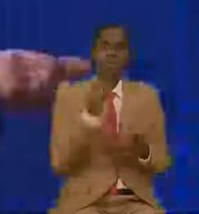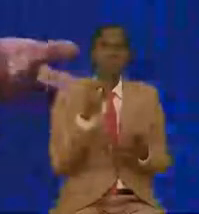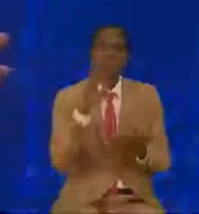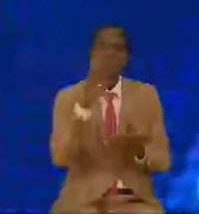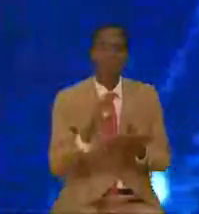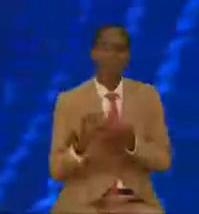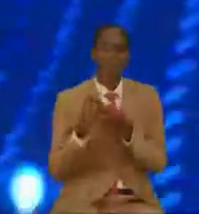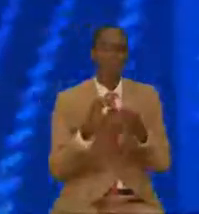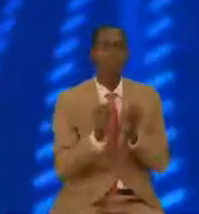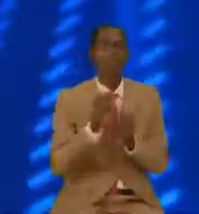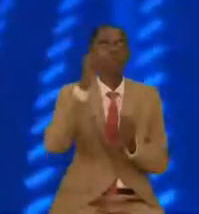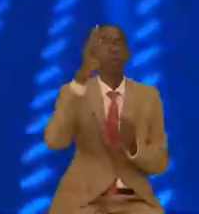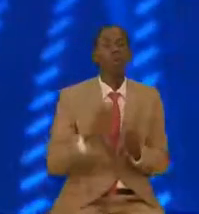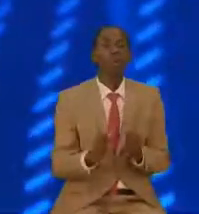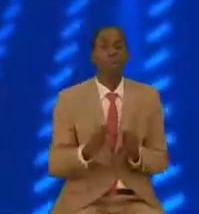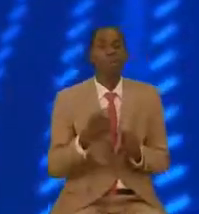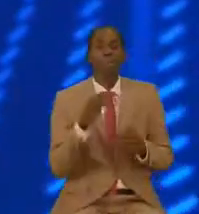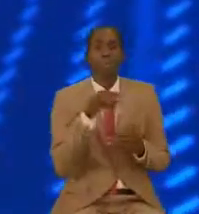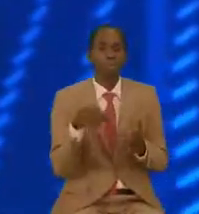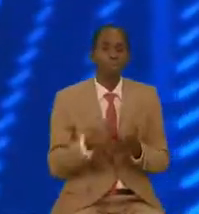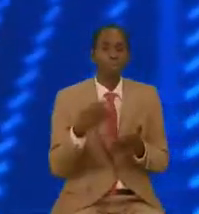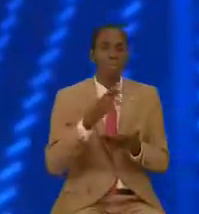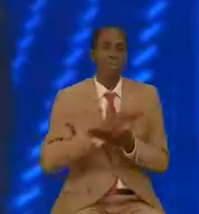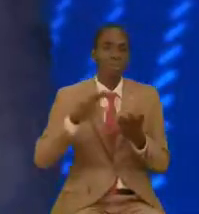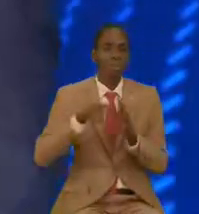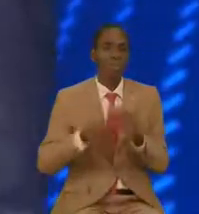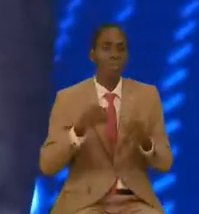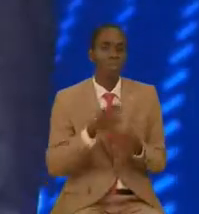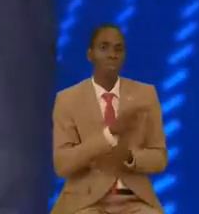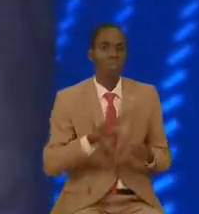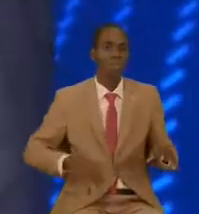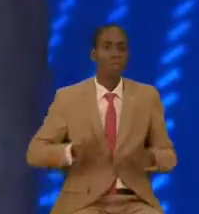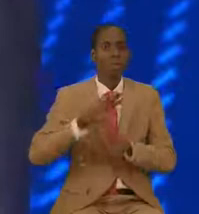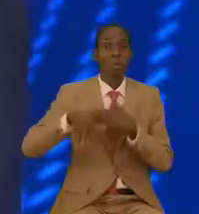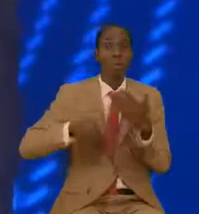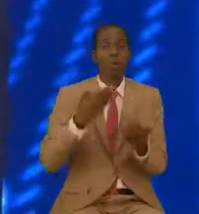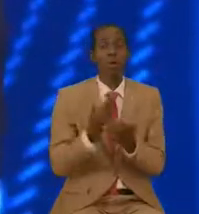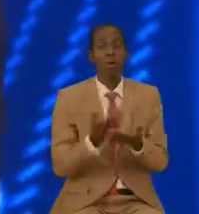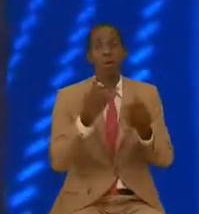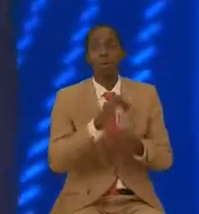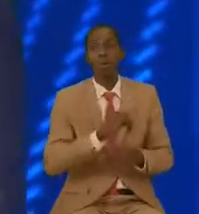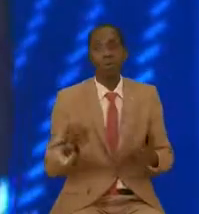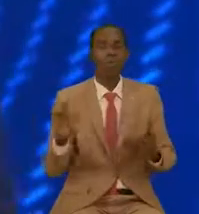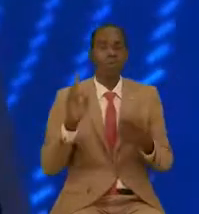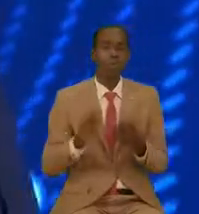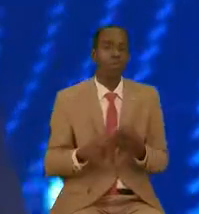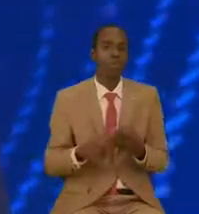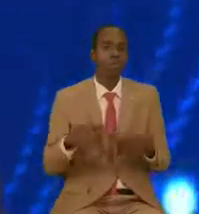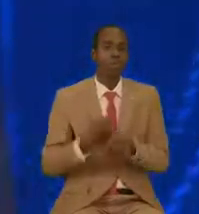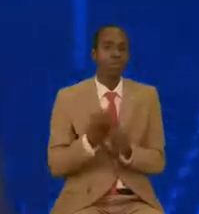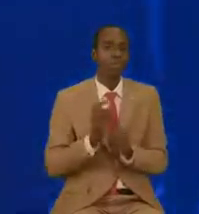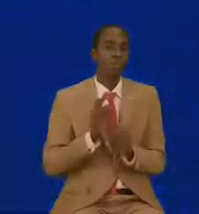réconciliation venant de Dieu, la justice en Christ, tout vient par la croix de